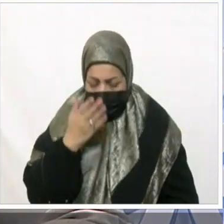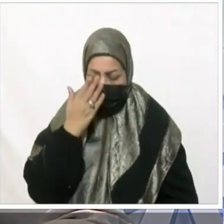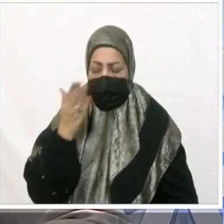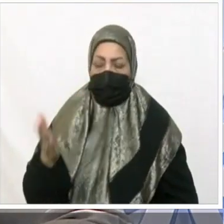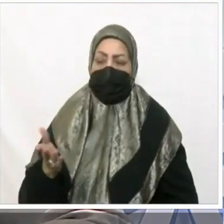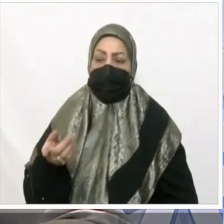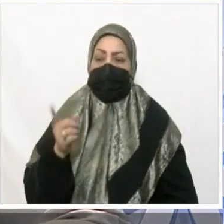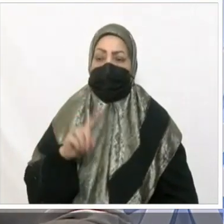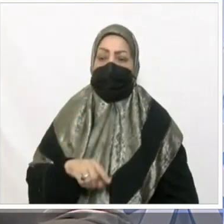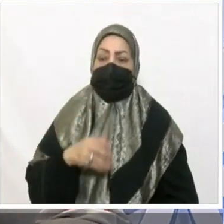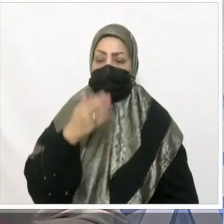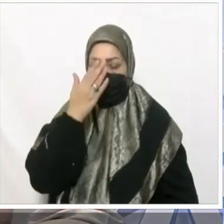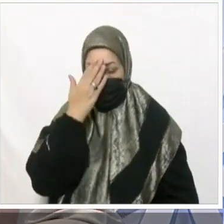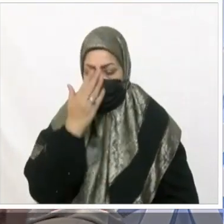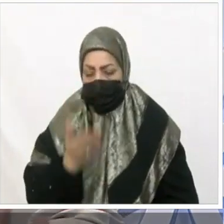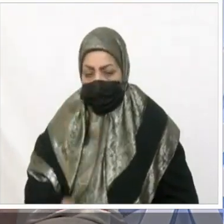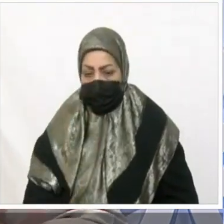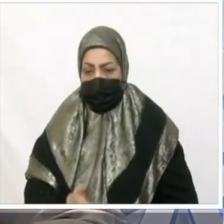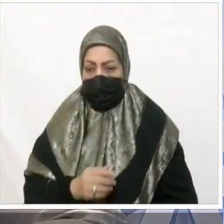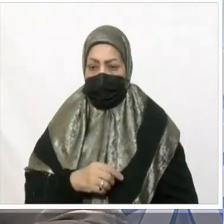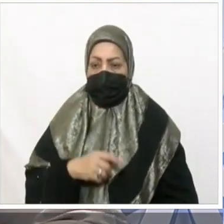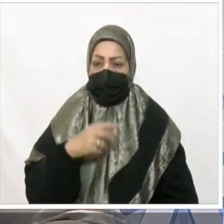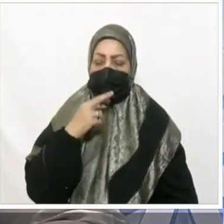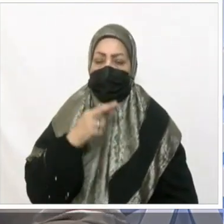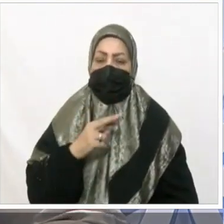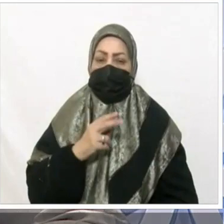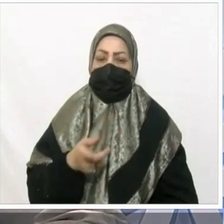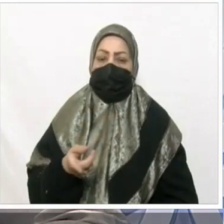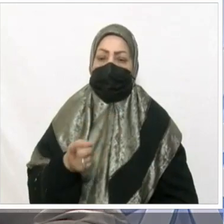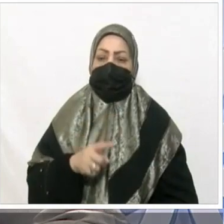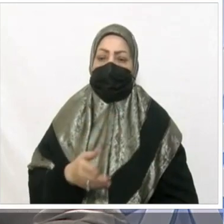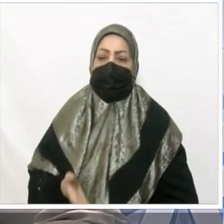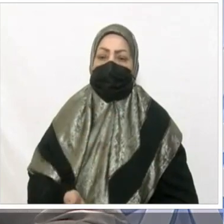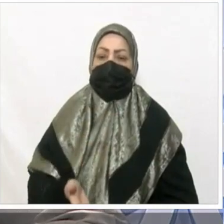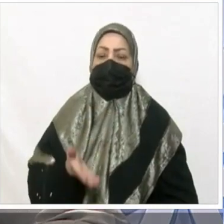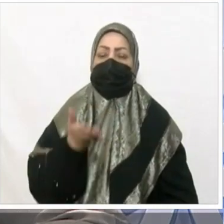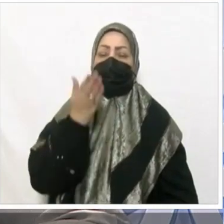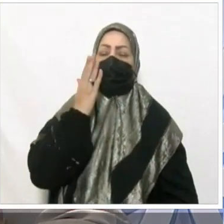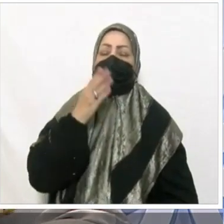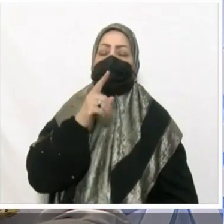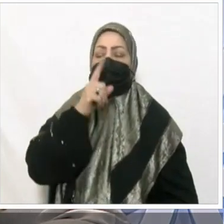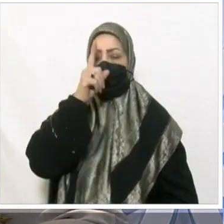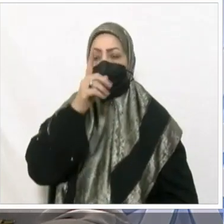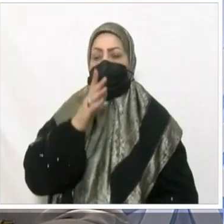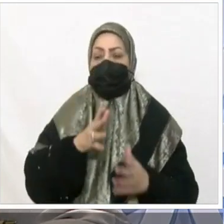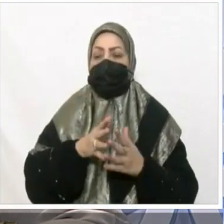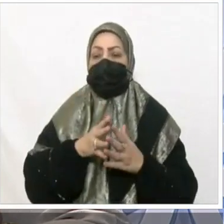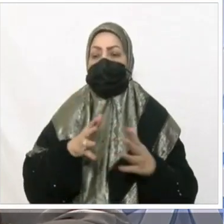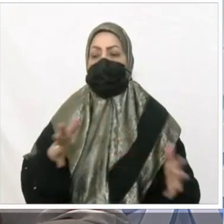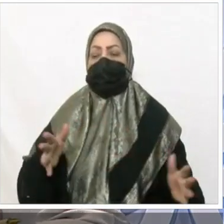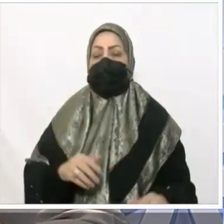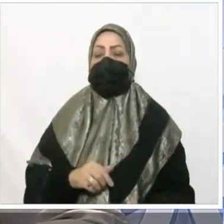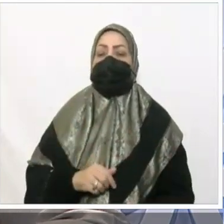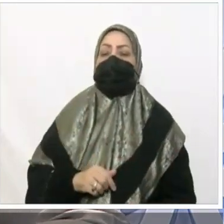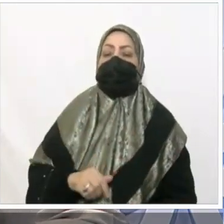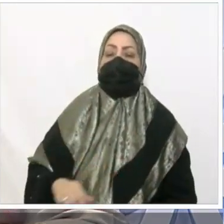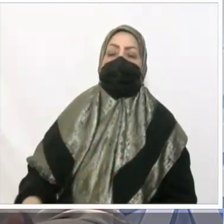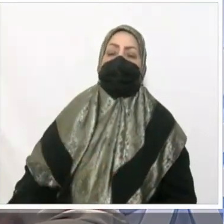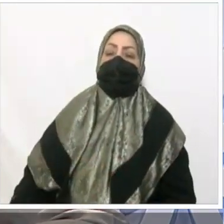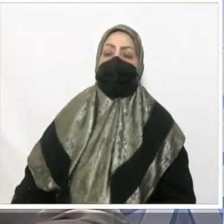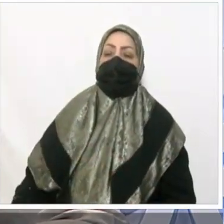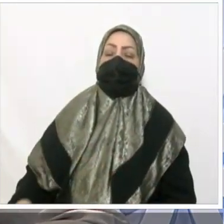ثم يقوم منها. نعم، فهو يسجد لها بتكبير. طبعا سجدة التلاوة هي سنة